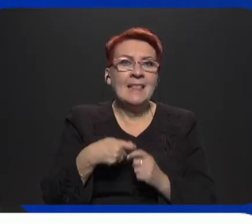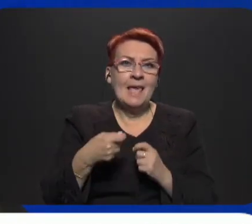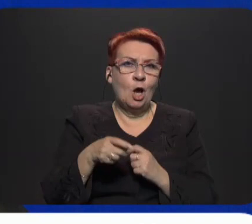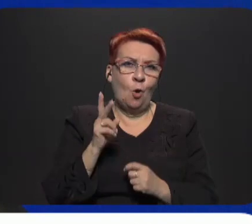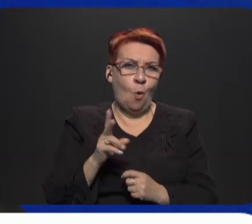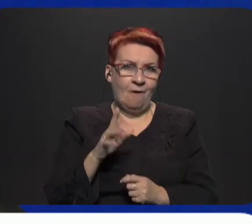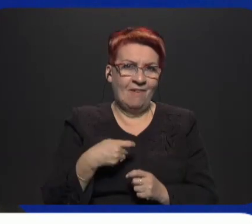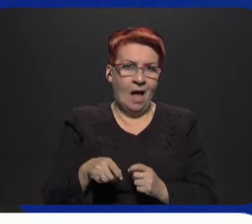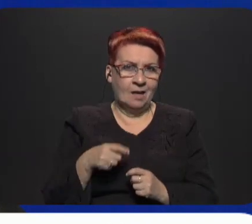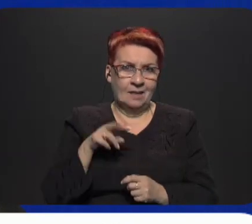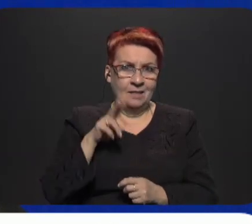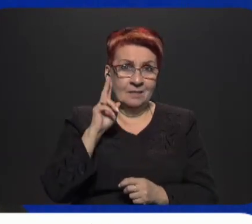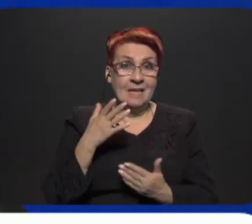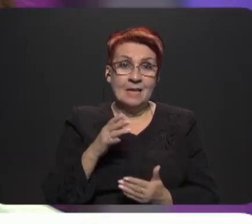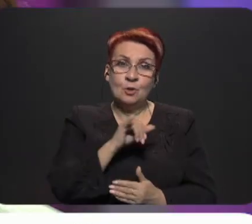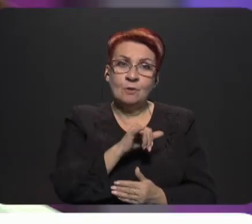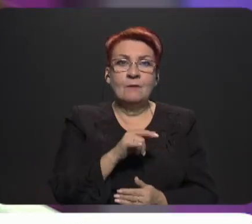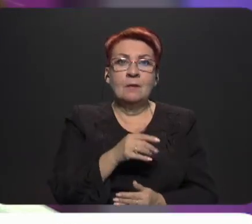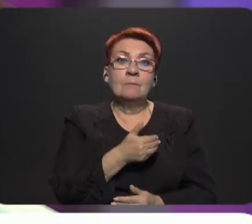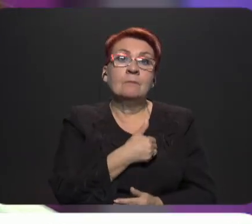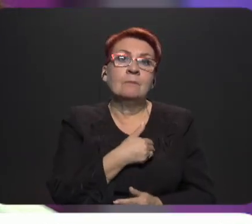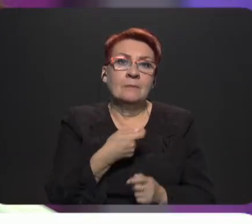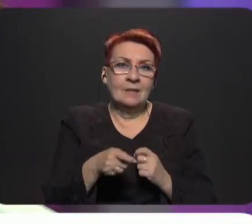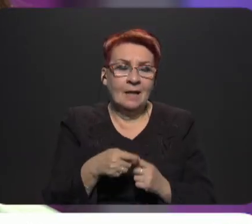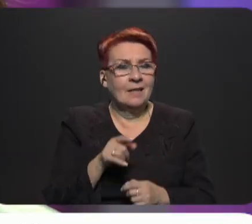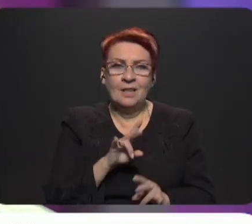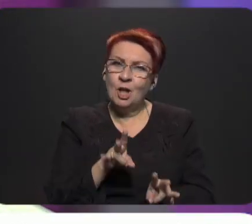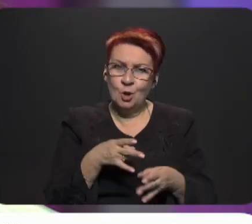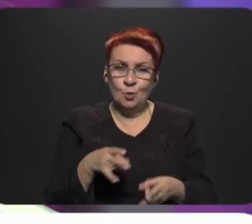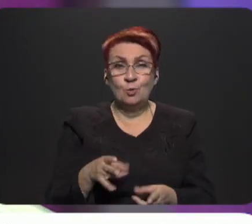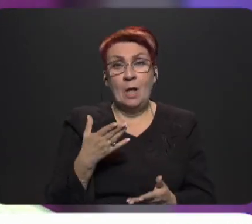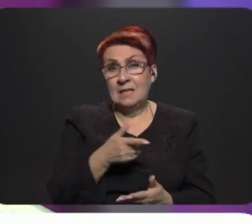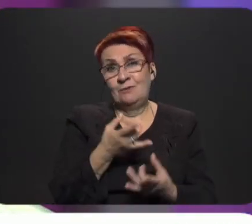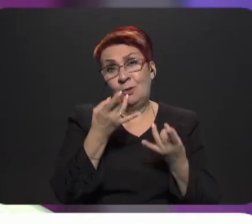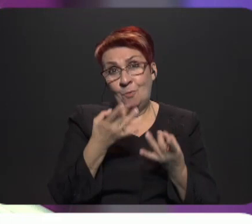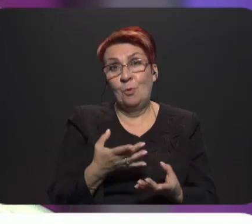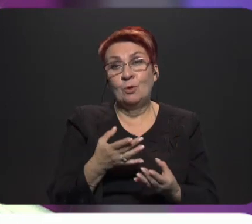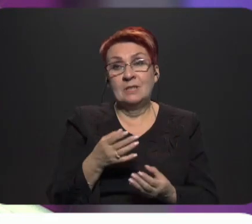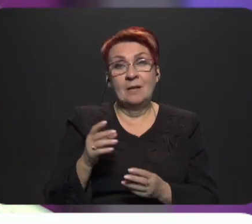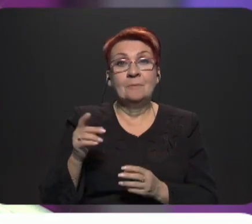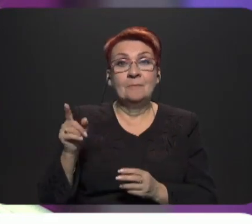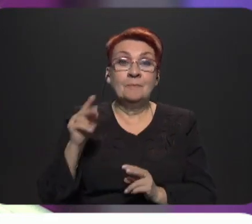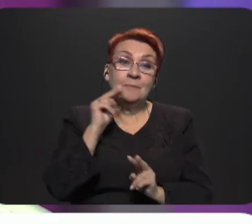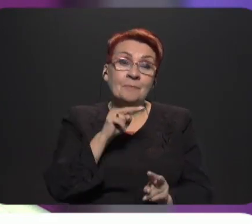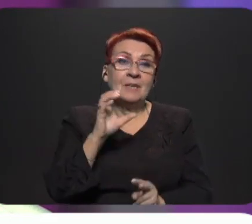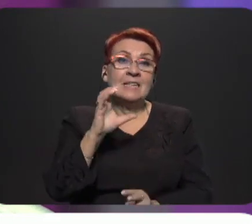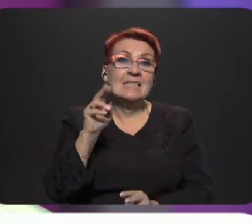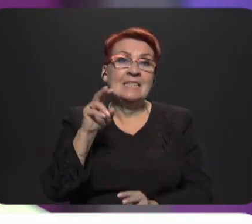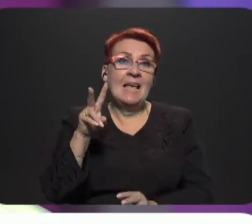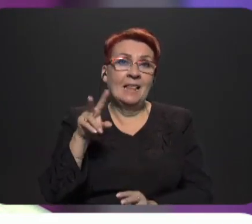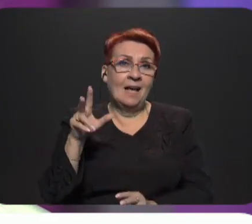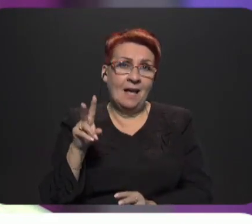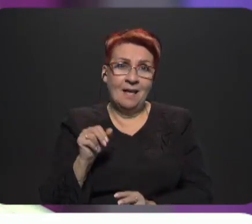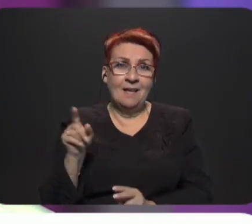да. А если в этом есть зависимость, то тогда, наверное, не стоит это делать. А если это какая-то досуговая практика, не связанная